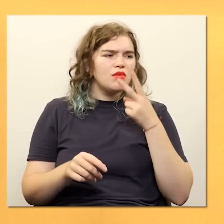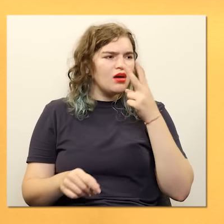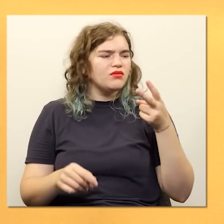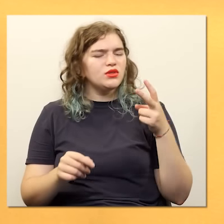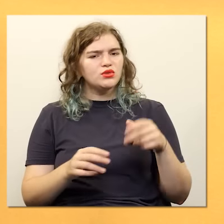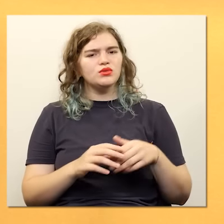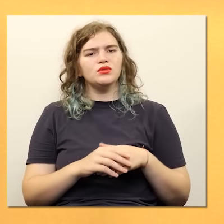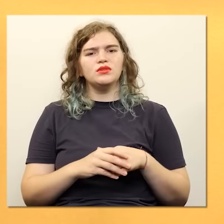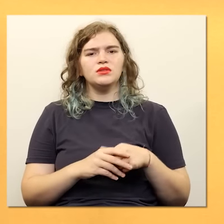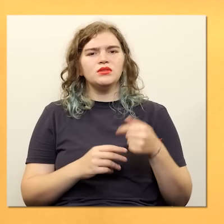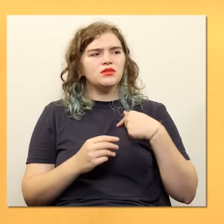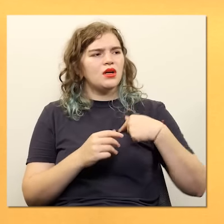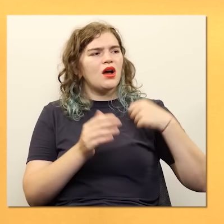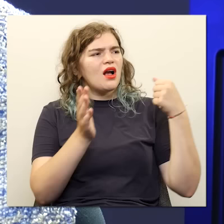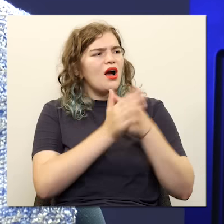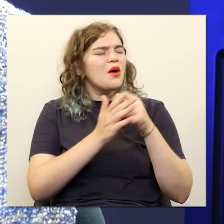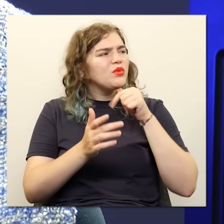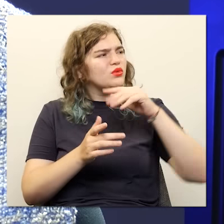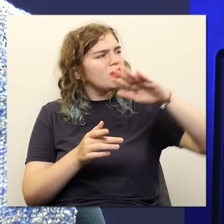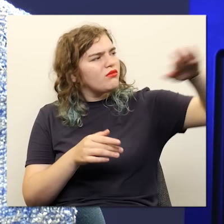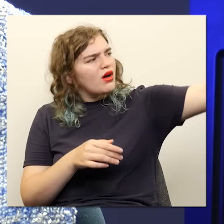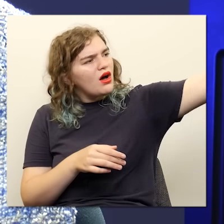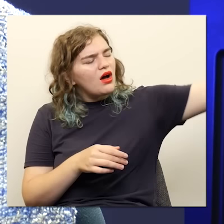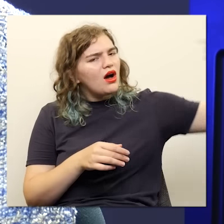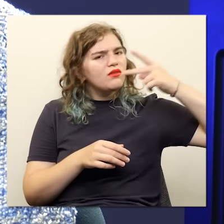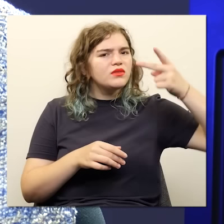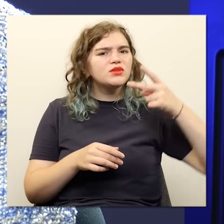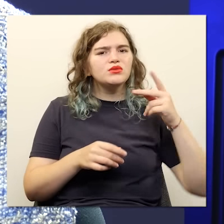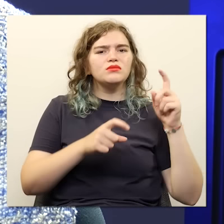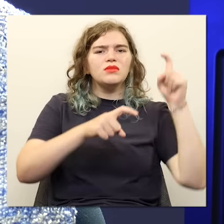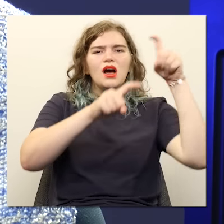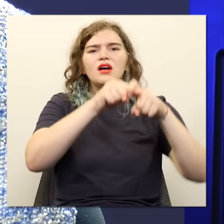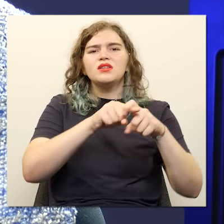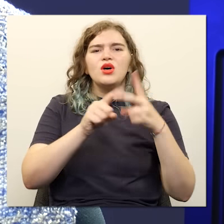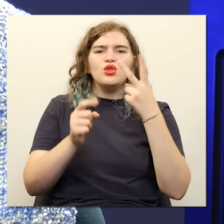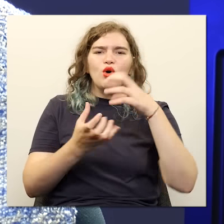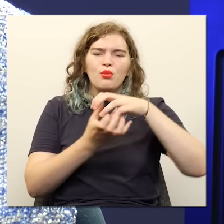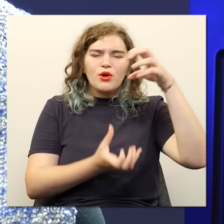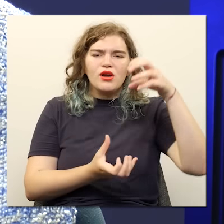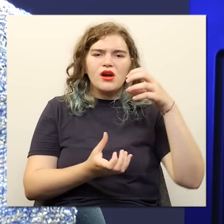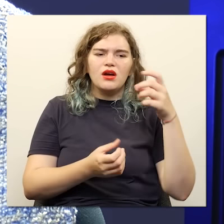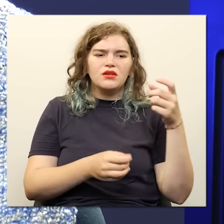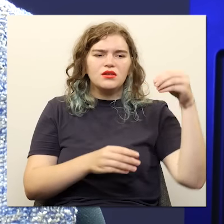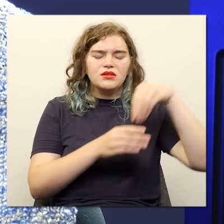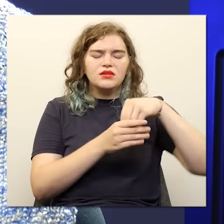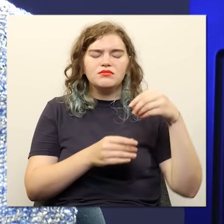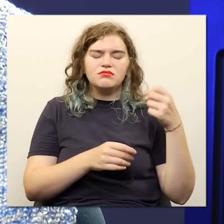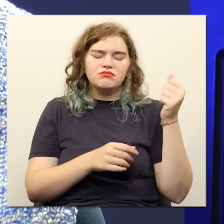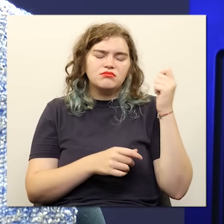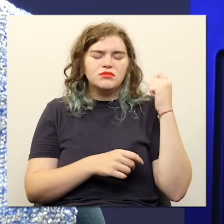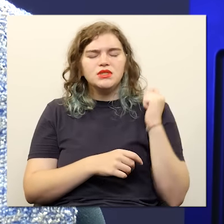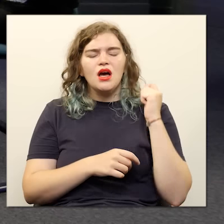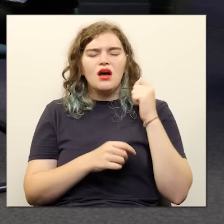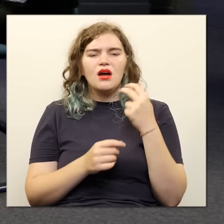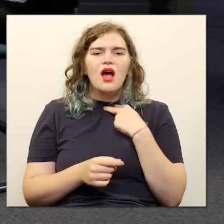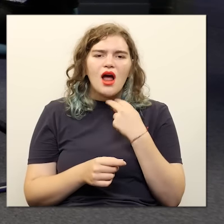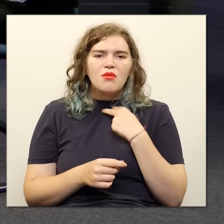la capăt, pe bârna erau acățate două borcane într-un sac albastru.